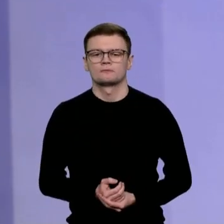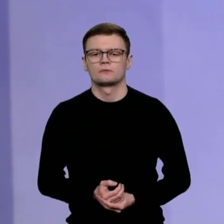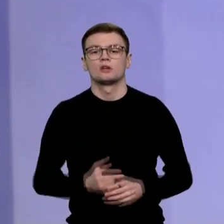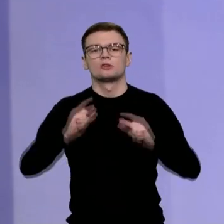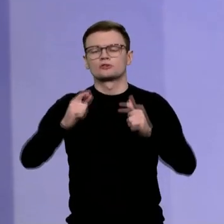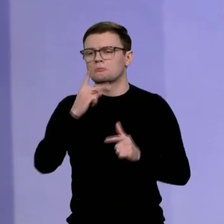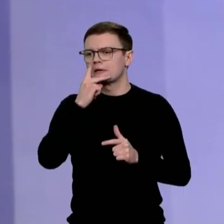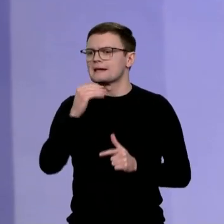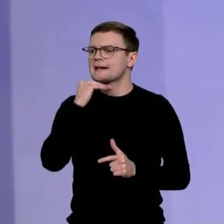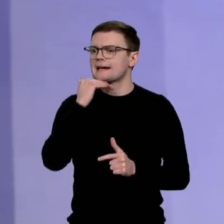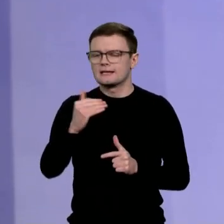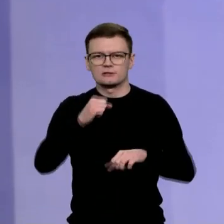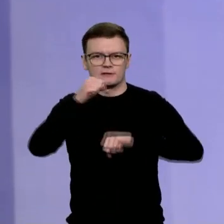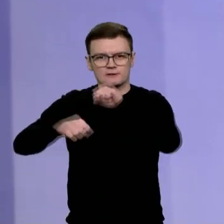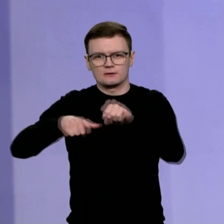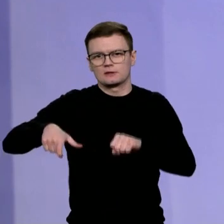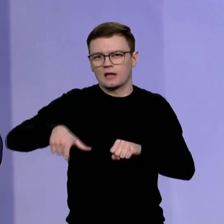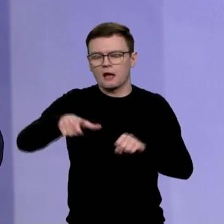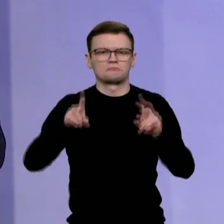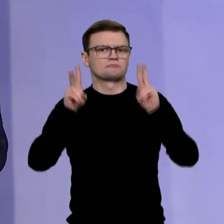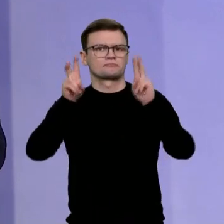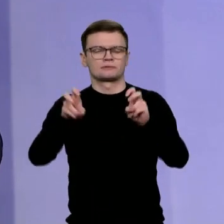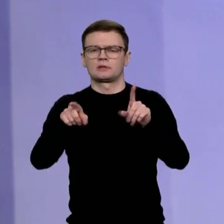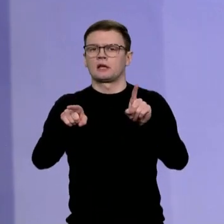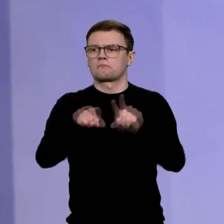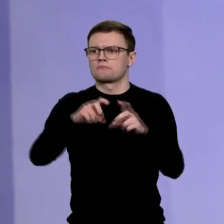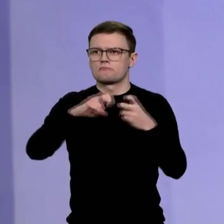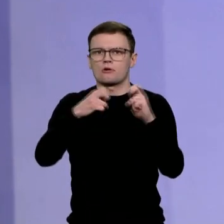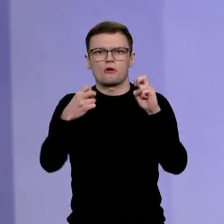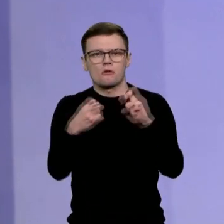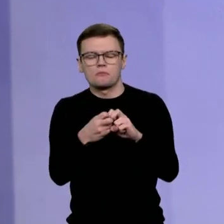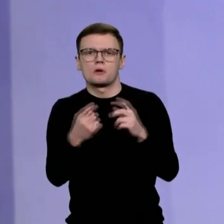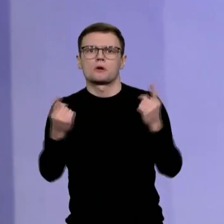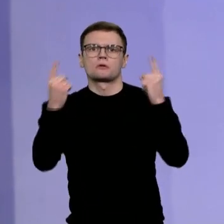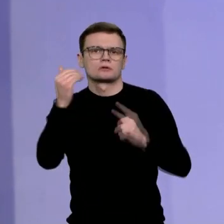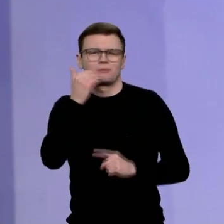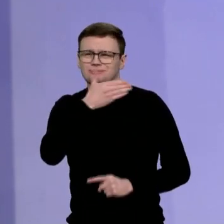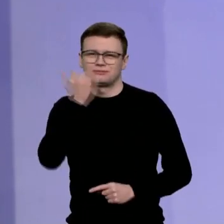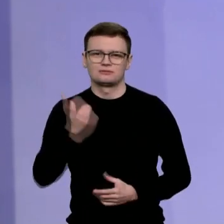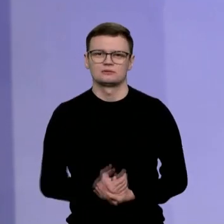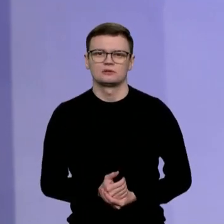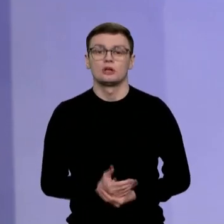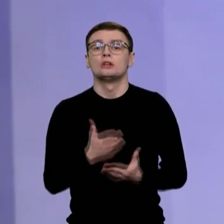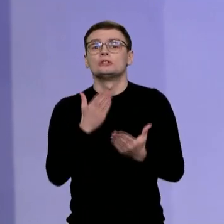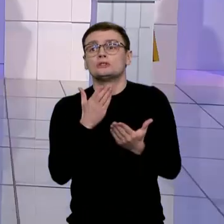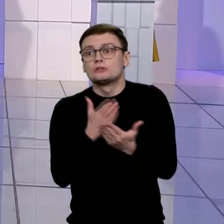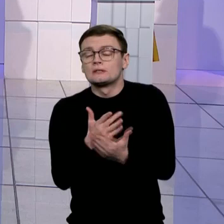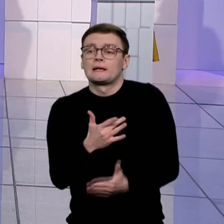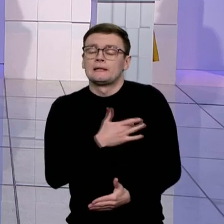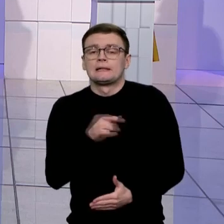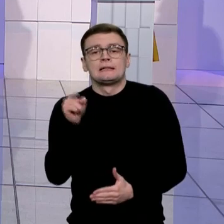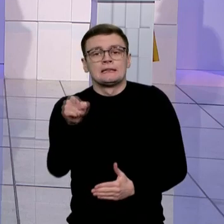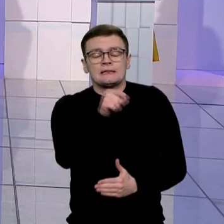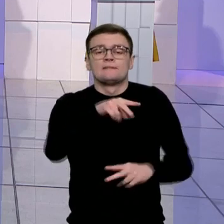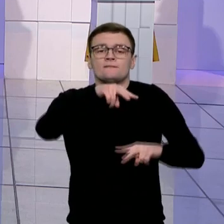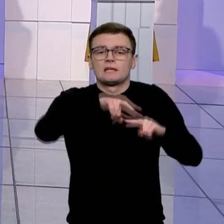atpažįstami ir negalima sakyti, kad čia yra problema Šiauliuose, tikrai ne. Žinoma, kai kuriuose vietose man, tarkim, Tilžės